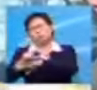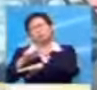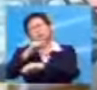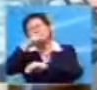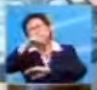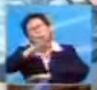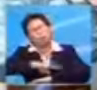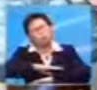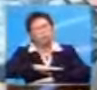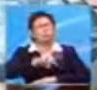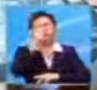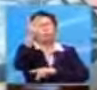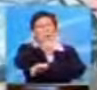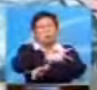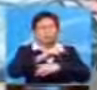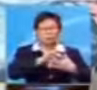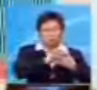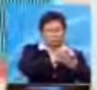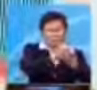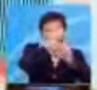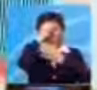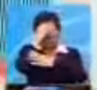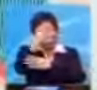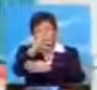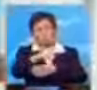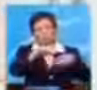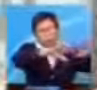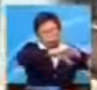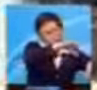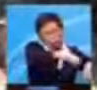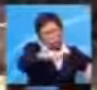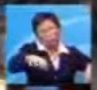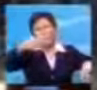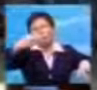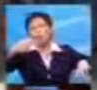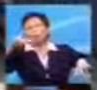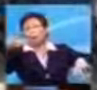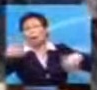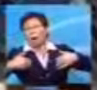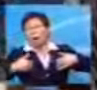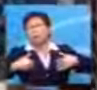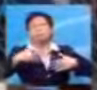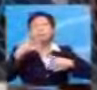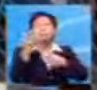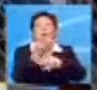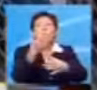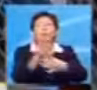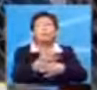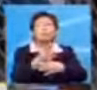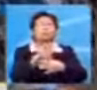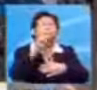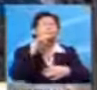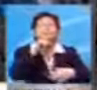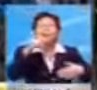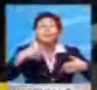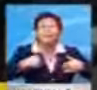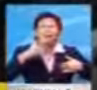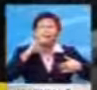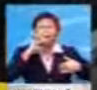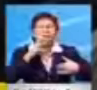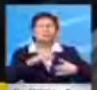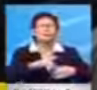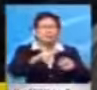sekali dua hari lalu shahas memaklumkan beberapa kawasan di Hulu langat sedang mengalami gangguan bekalan air sementara walaupun